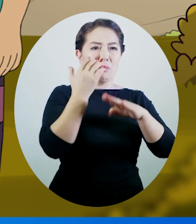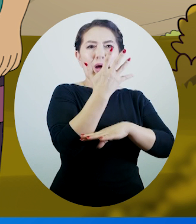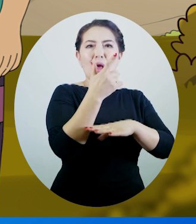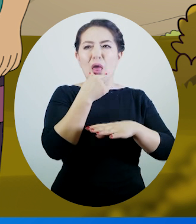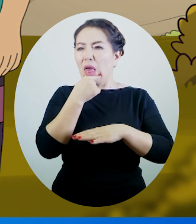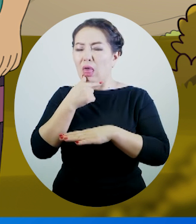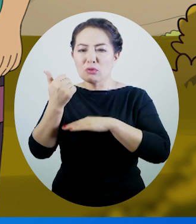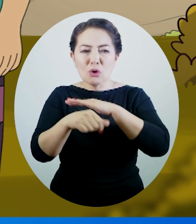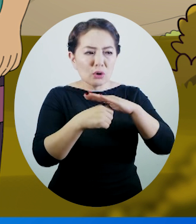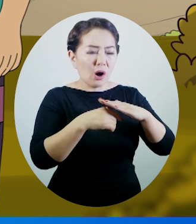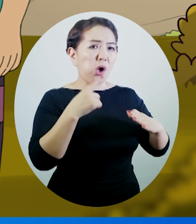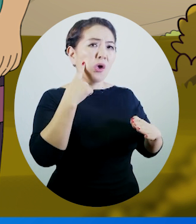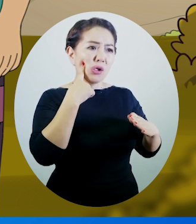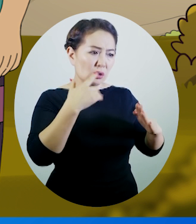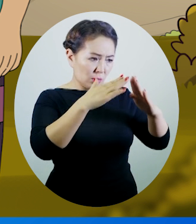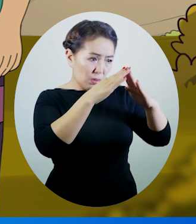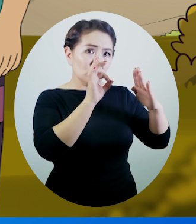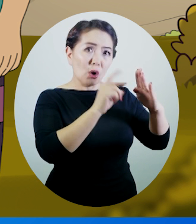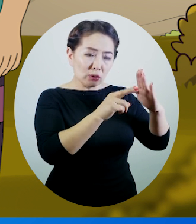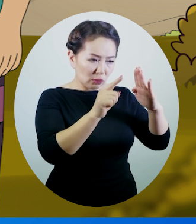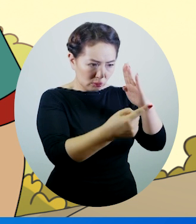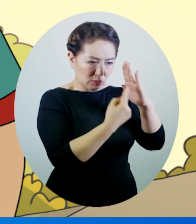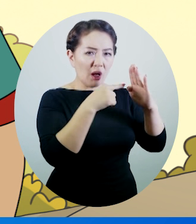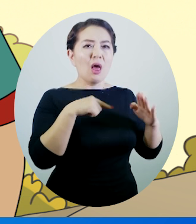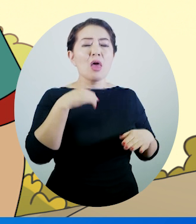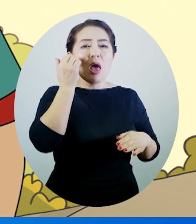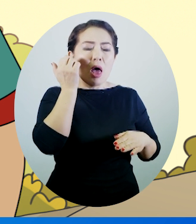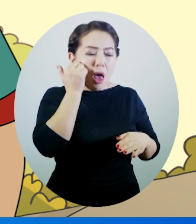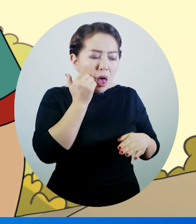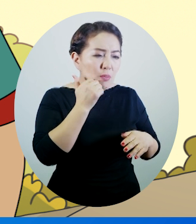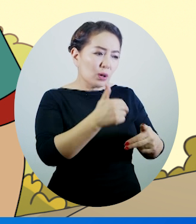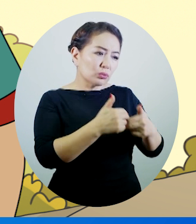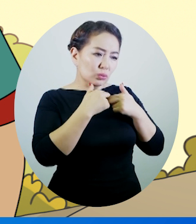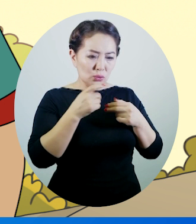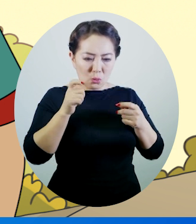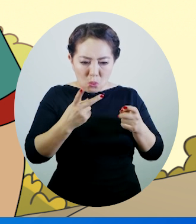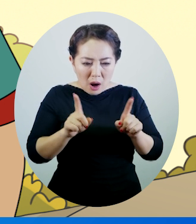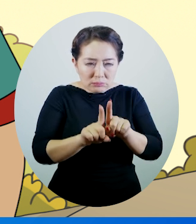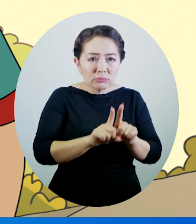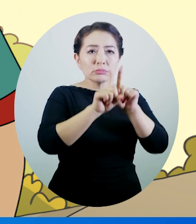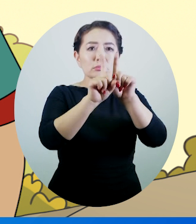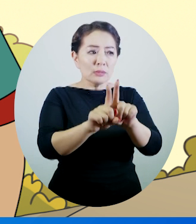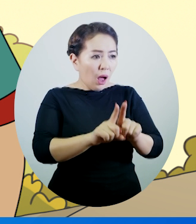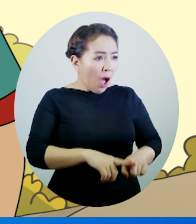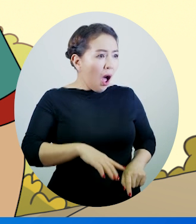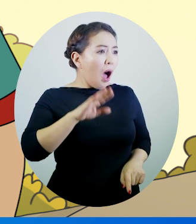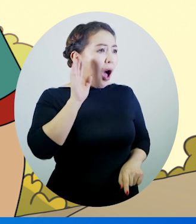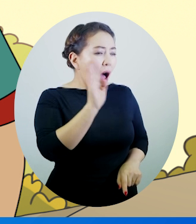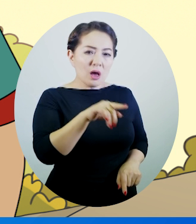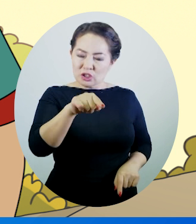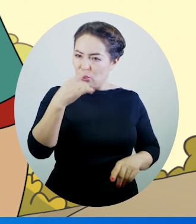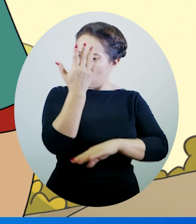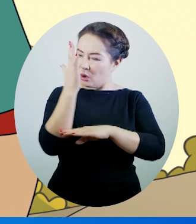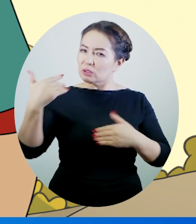бид хоёр ой модон төөрж яваад чихрэн байшаа олсон. Тэгээд нэг эмээ гарч ирээд Гретлийг нэг хүүхэдтэй хамт аваад